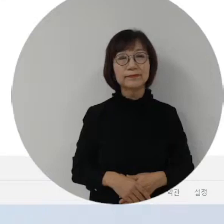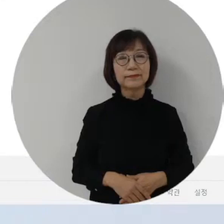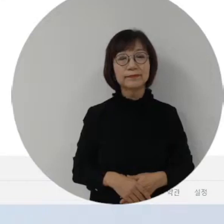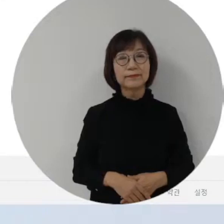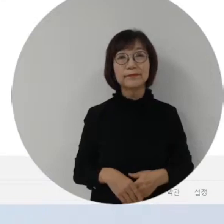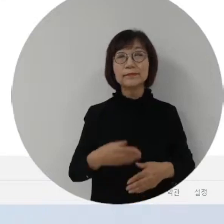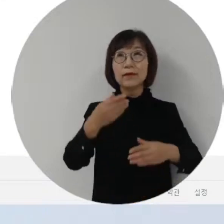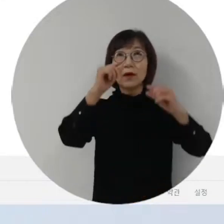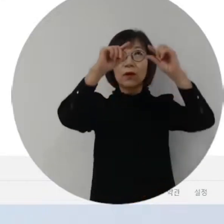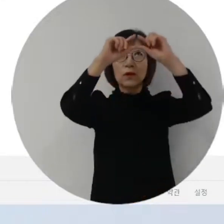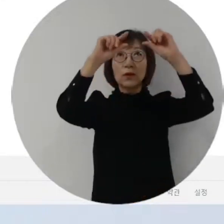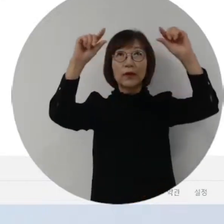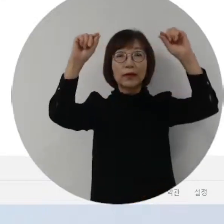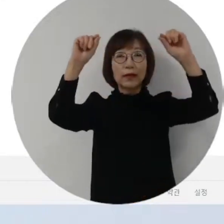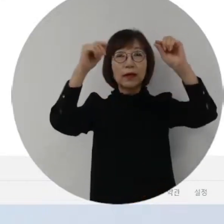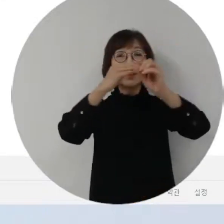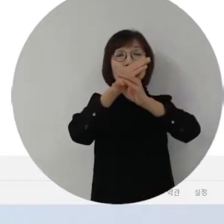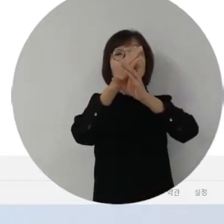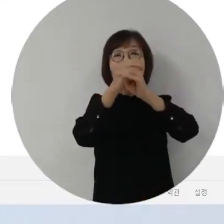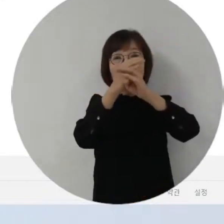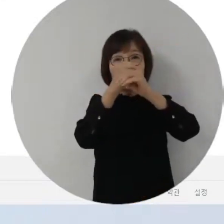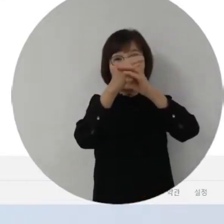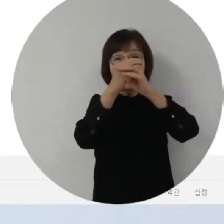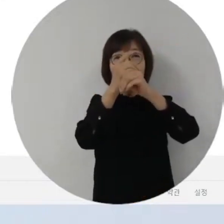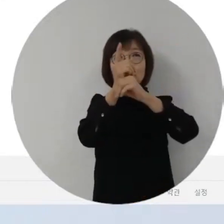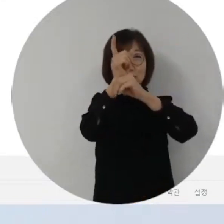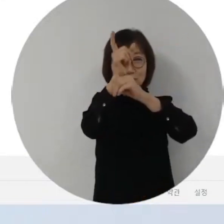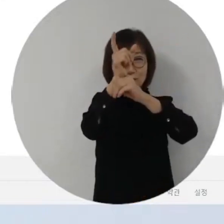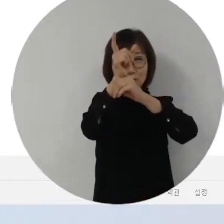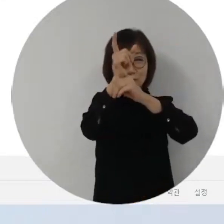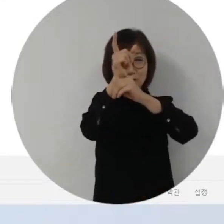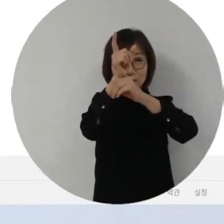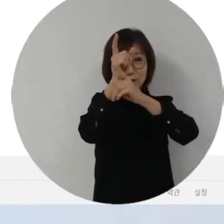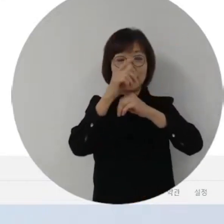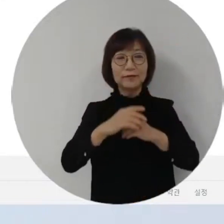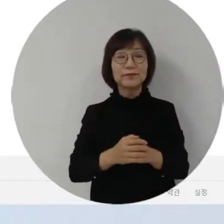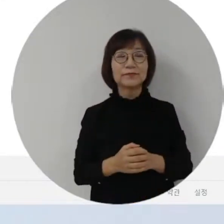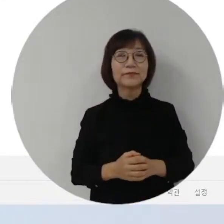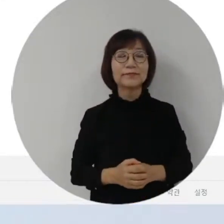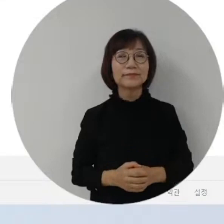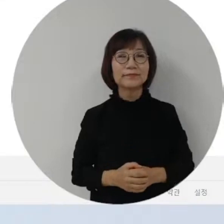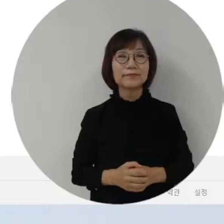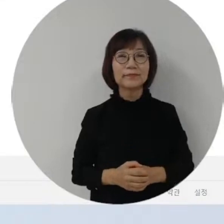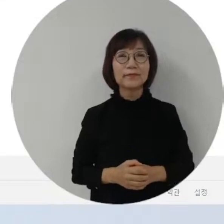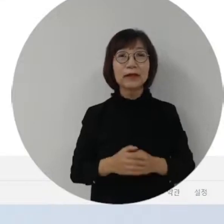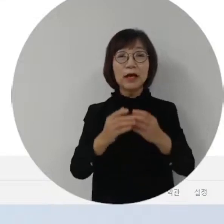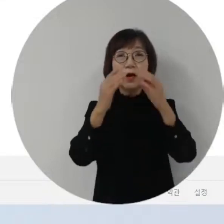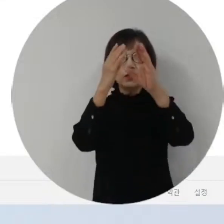앞에 집 모양 버튼, 여기 뭐죠? 홈 버튼이죠.